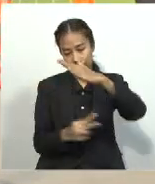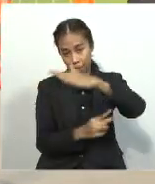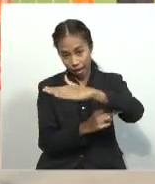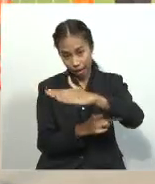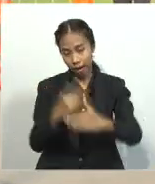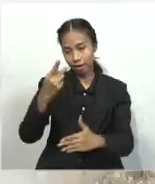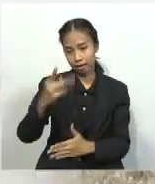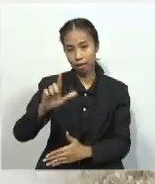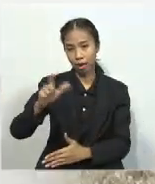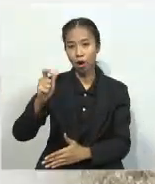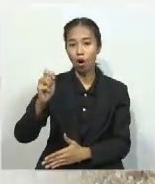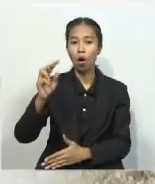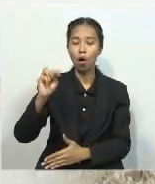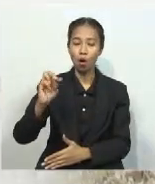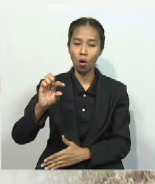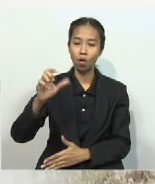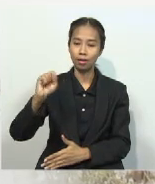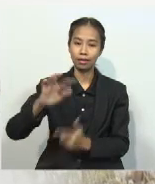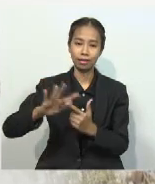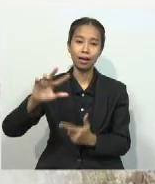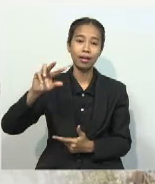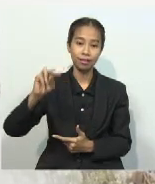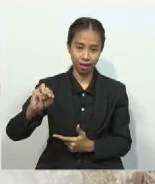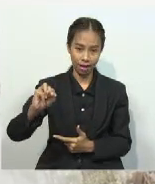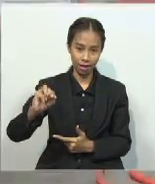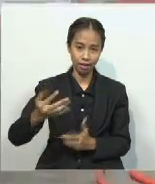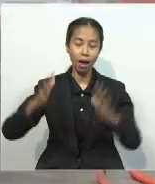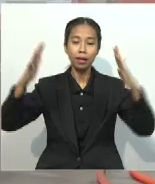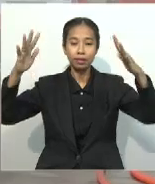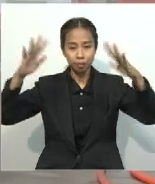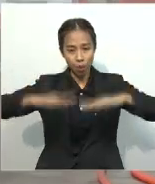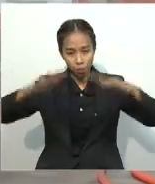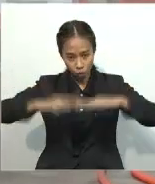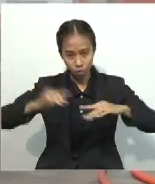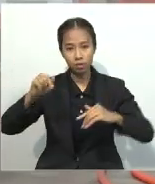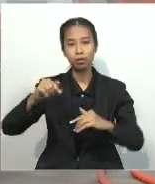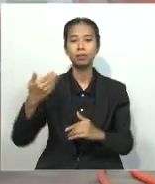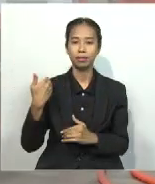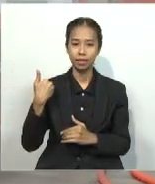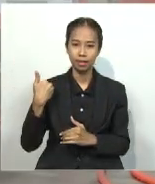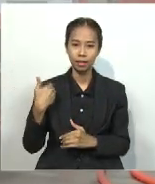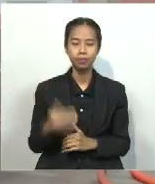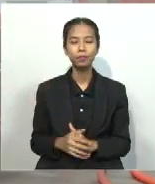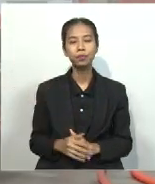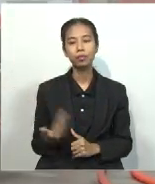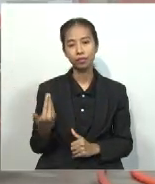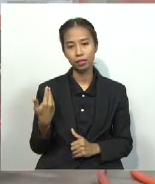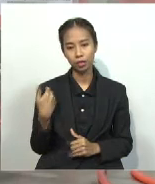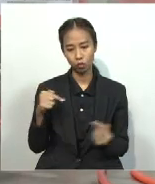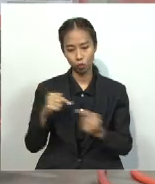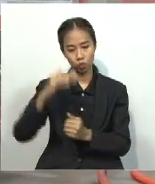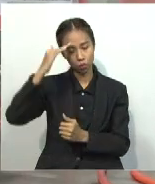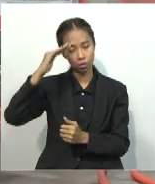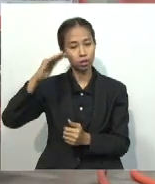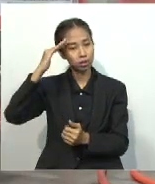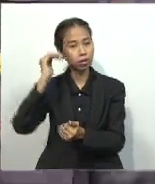งเวียนใหญ่เขตธนบุรีแล้วก็อนุสาวรีย์รัชกาลที่1บริเวณสะพานพุทธเขตพระนครนะครับทางด้านของพันตำรวจโทสมเกียรตินน